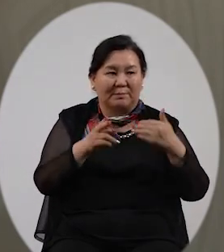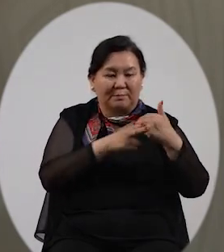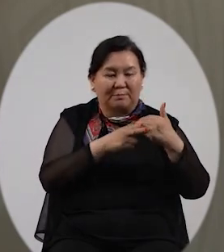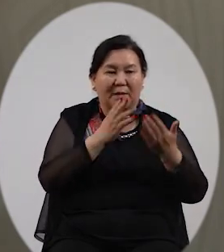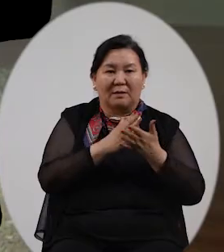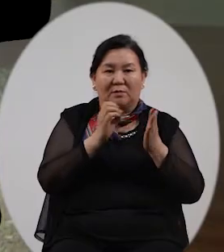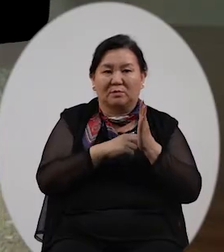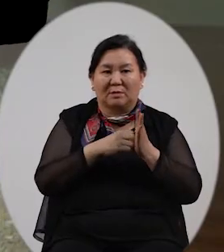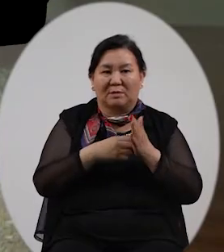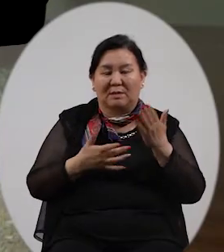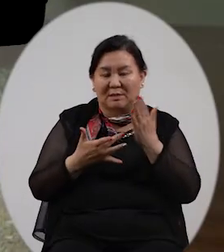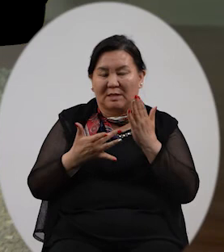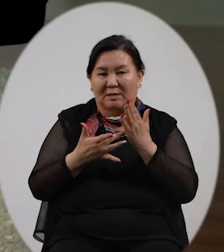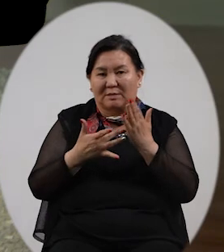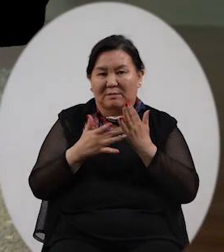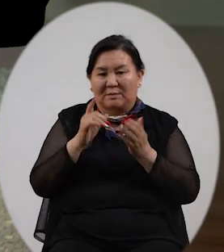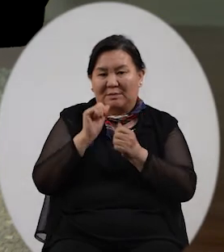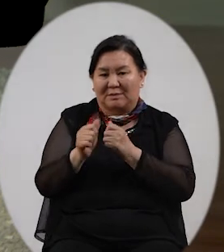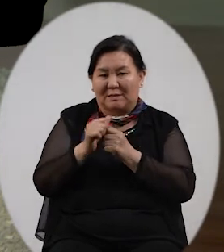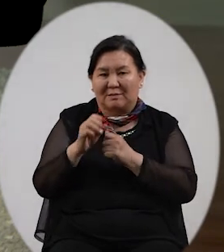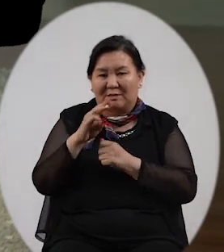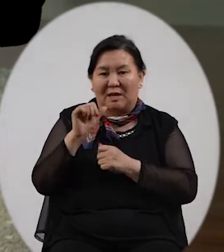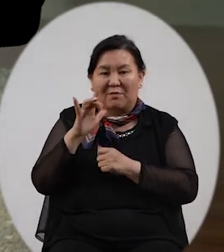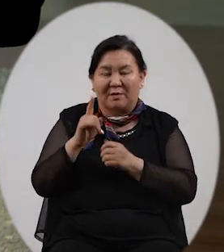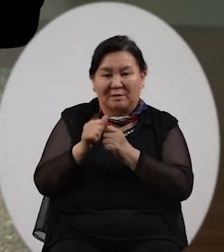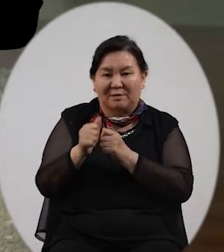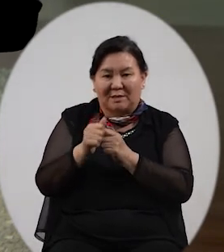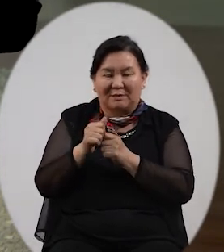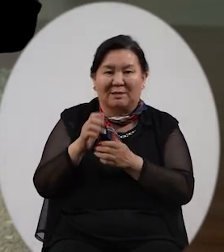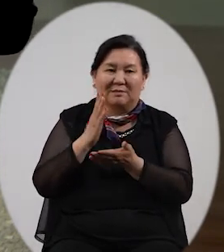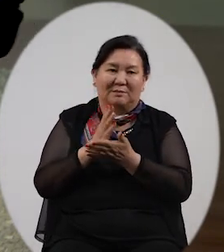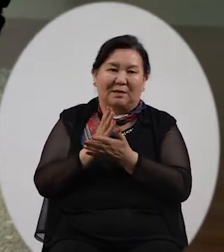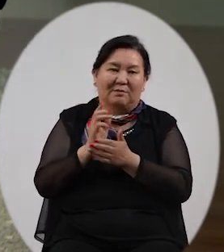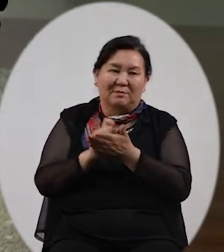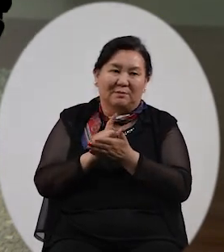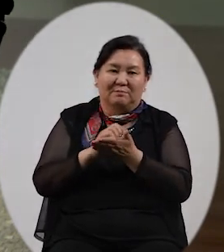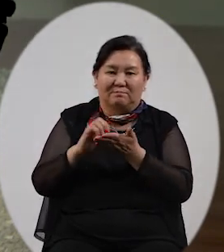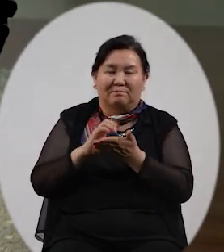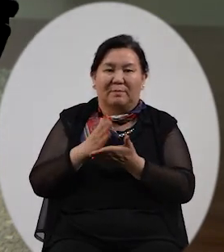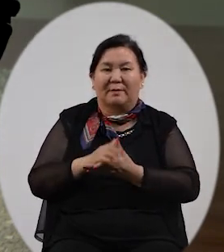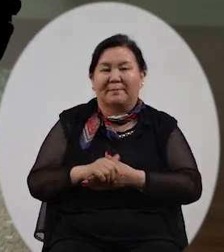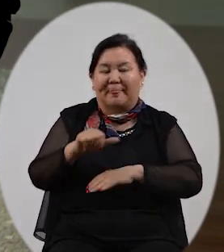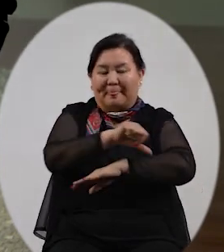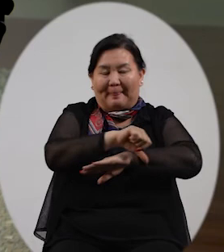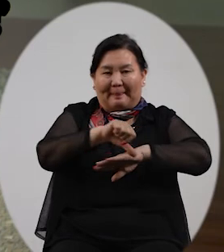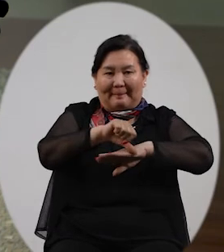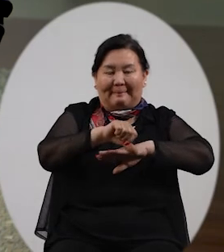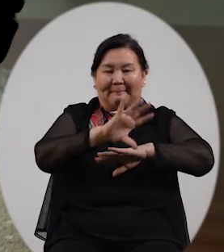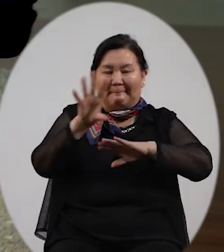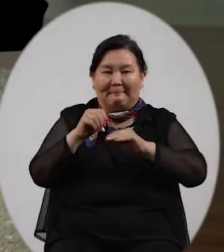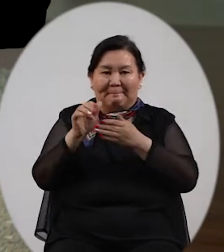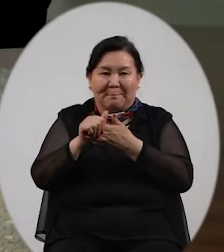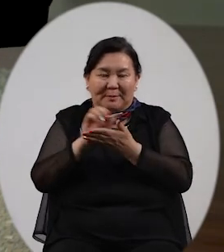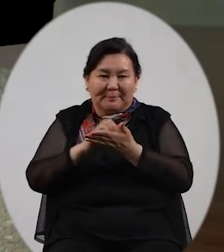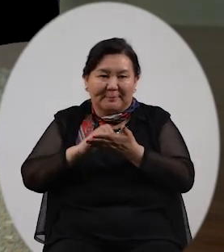За тээвэлтэй холбоотой зардлыг өмнө бас энэ ачааны манифест дээр бол заавал тусгаж өгнө. За гайлын болон бусад бичиг баримтыг